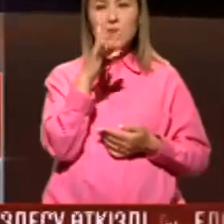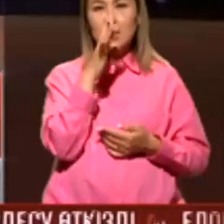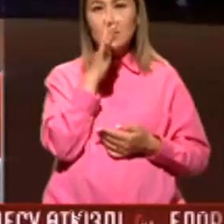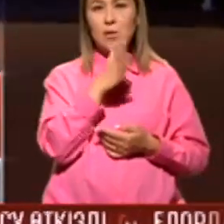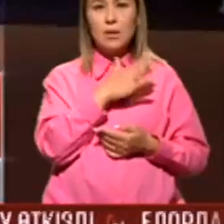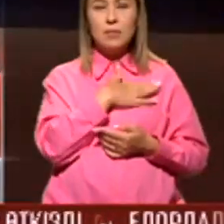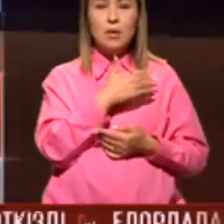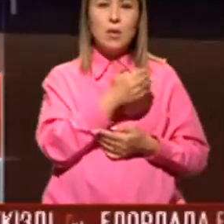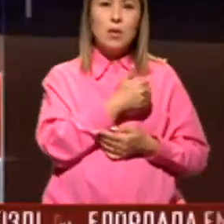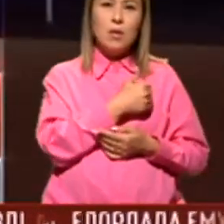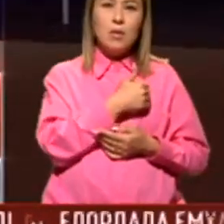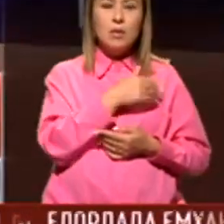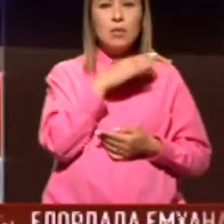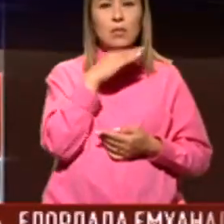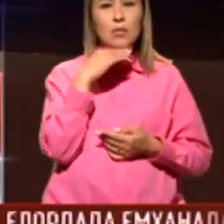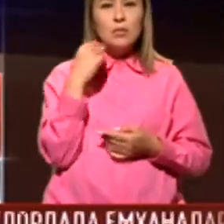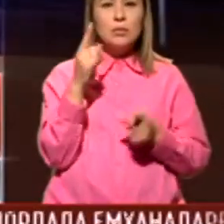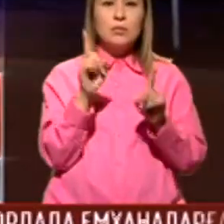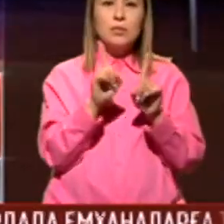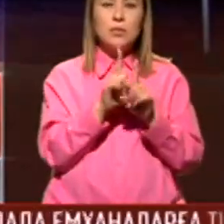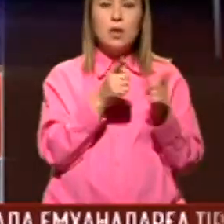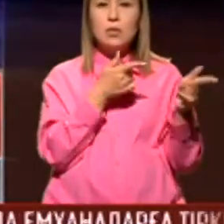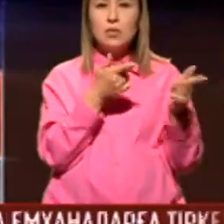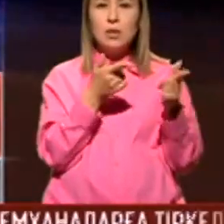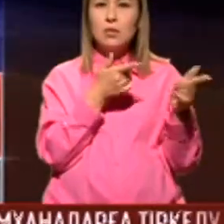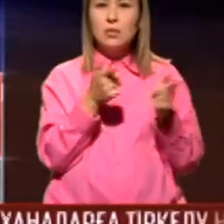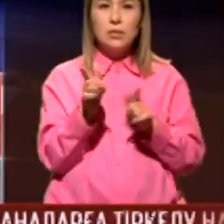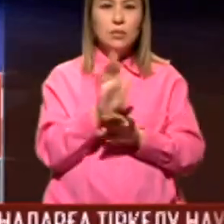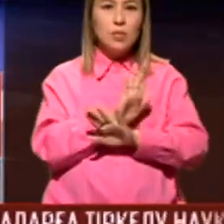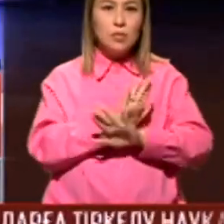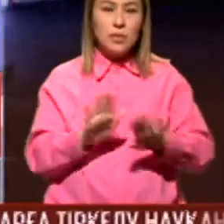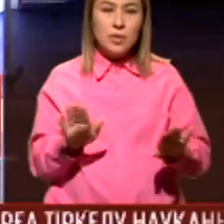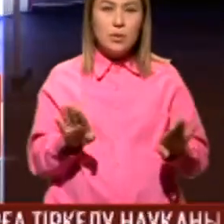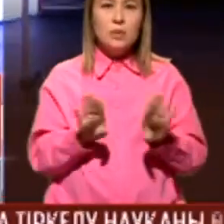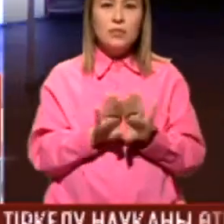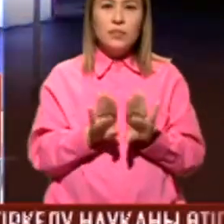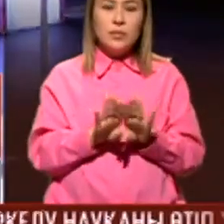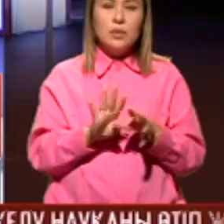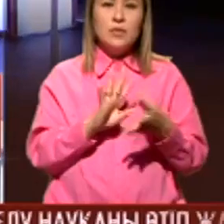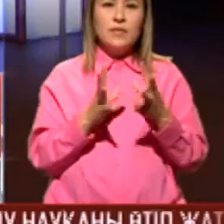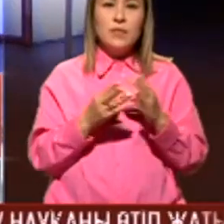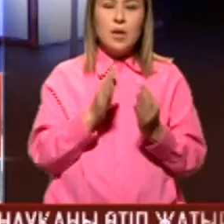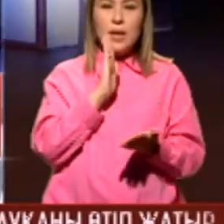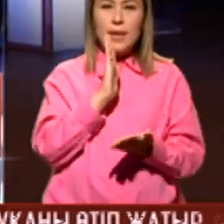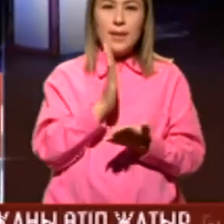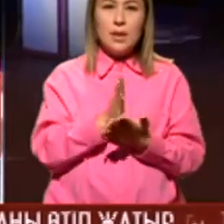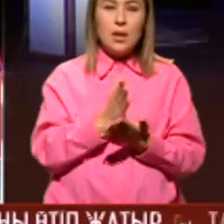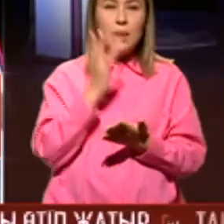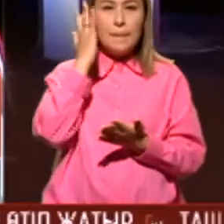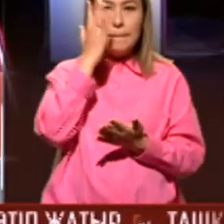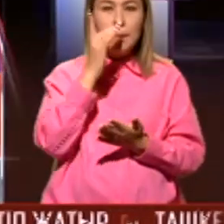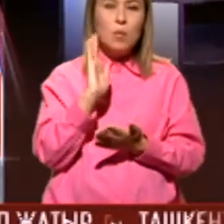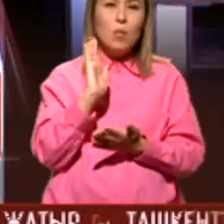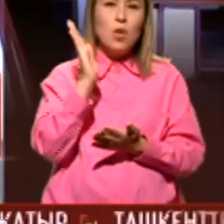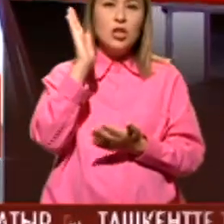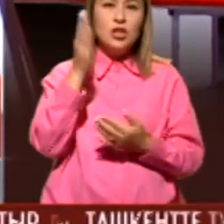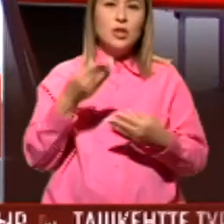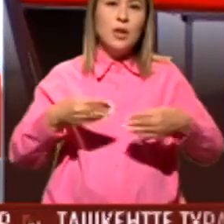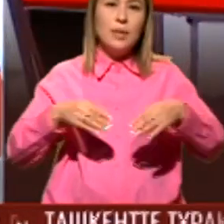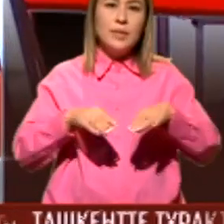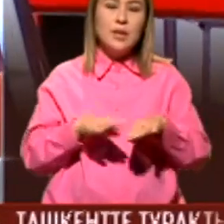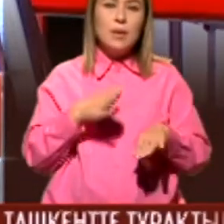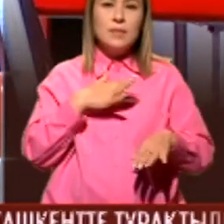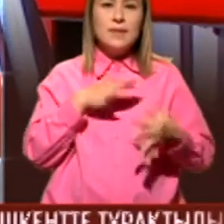біз қаласақ та, қаламасақ та, немесе дайын болсақ та, дайын болмасақ та біздің тікелей ұлттық мүддемізге, болашағымызға,